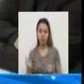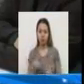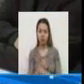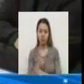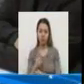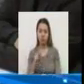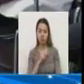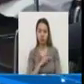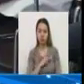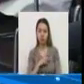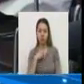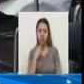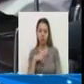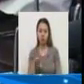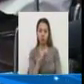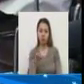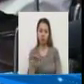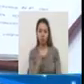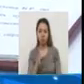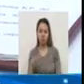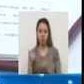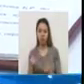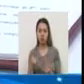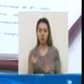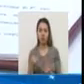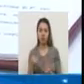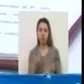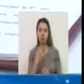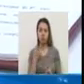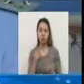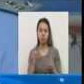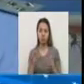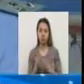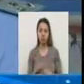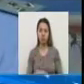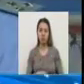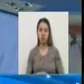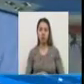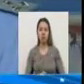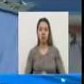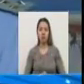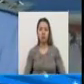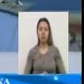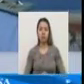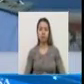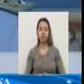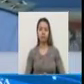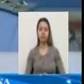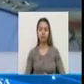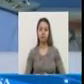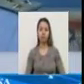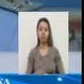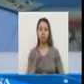басқармасы өкілдерінің айтуынша тұтастай алғанда аймақта көз қысты, бармақ бастылық дерегі бір шама азайған. За 2017 год по